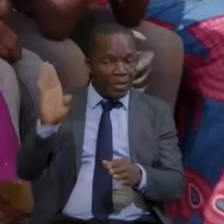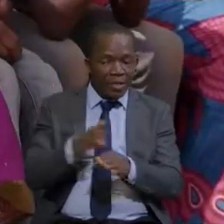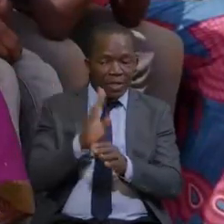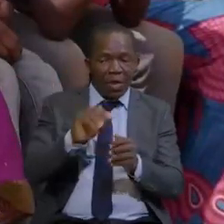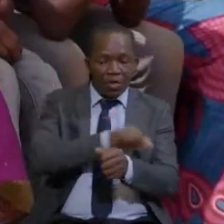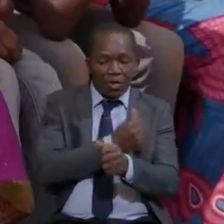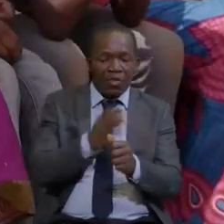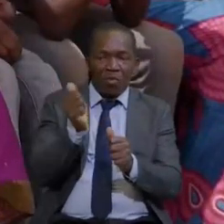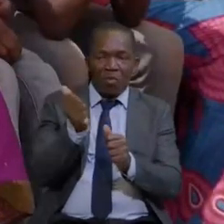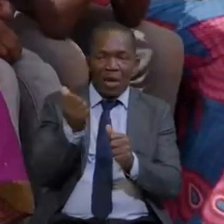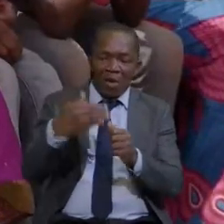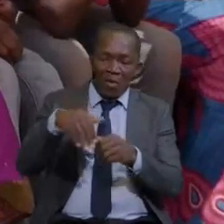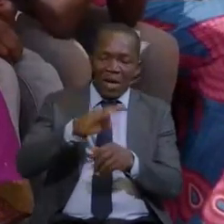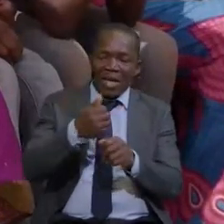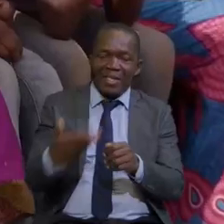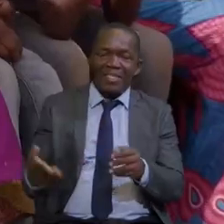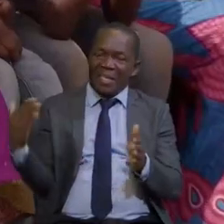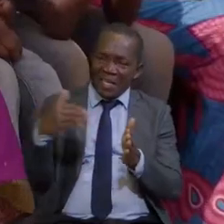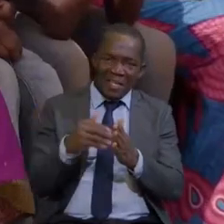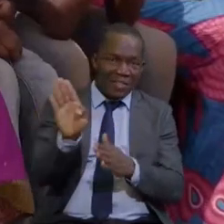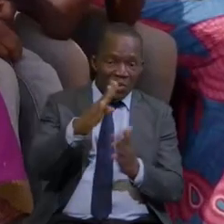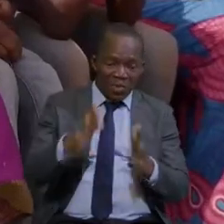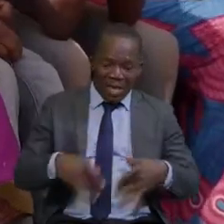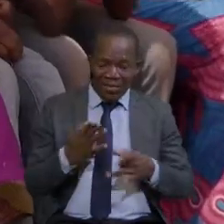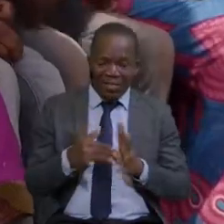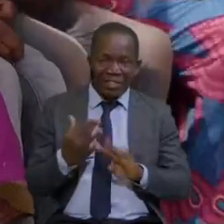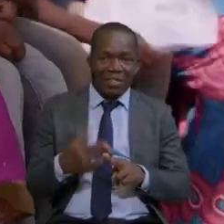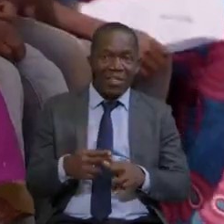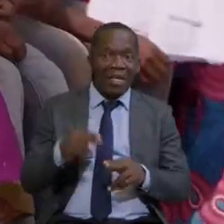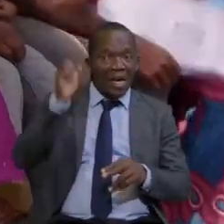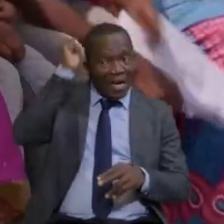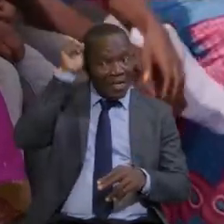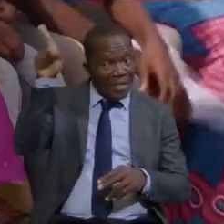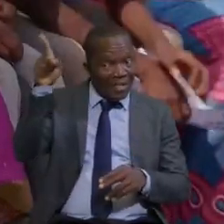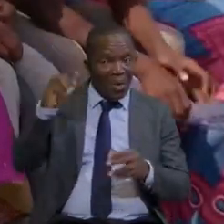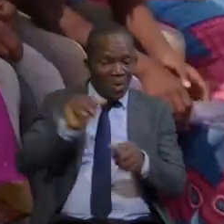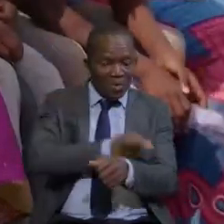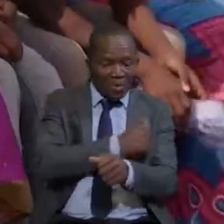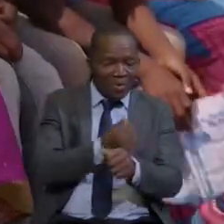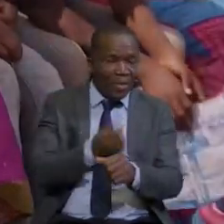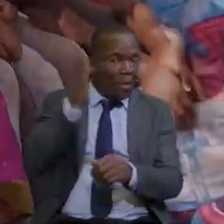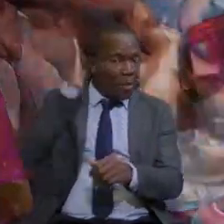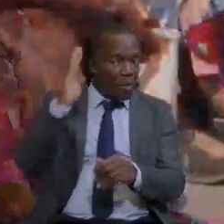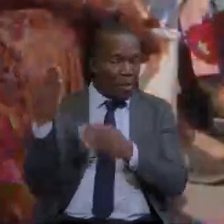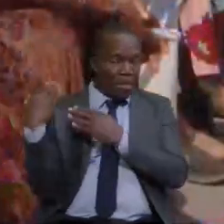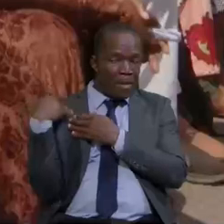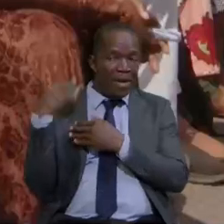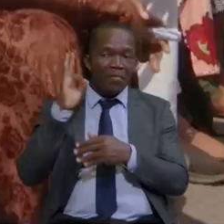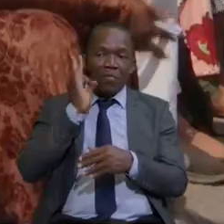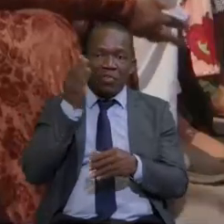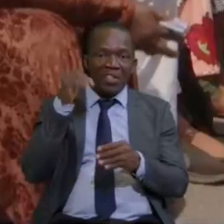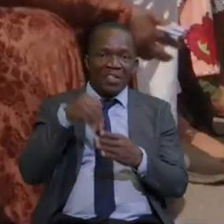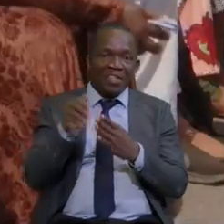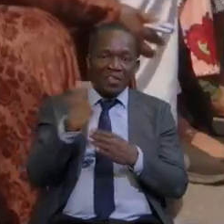dans ta vie au nom de Jésus. Et son autorité dans ta vie portera des fruits célestes, portera des